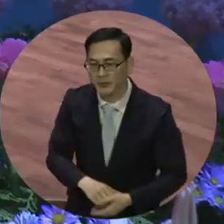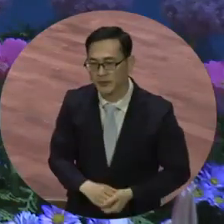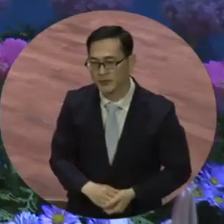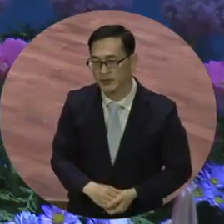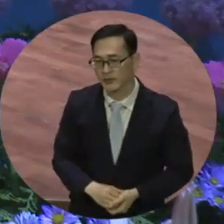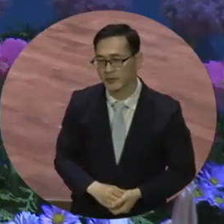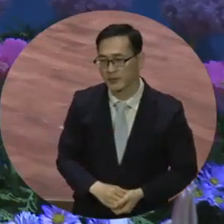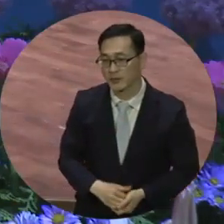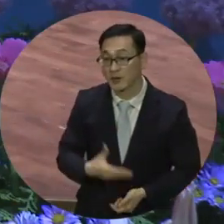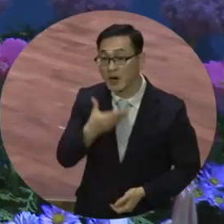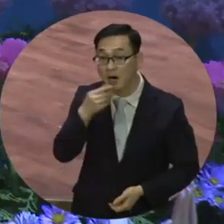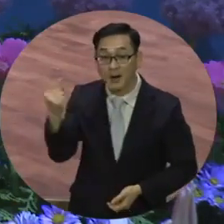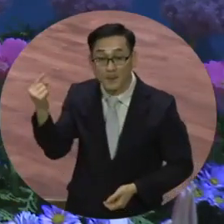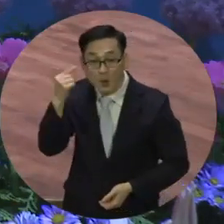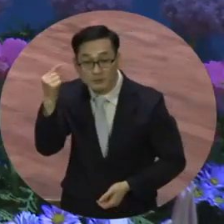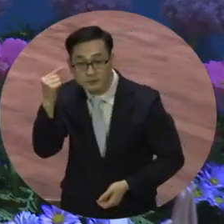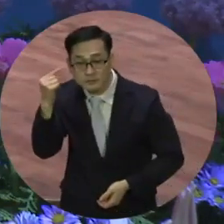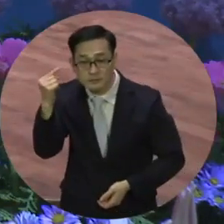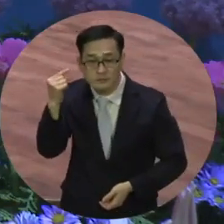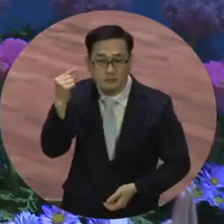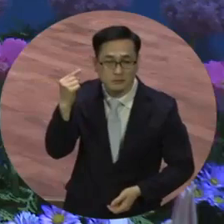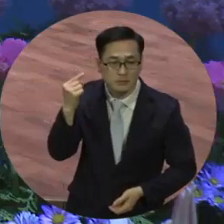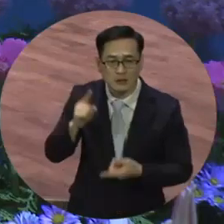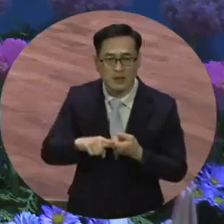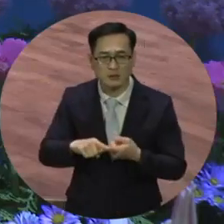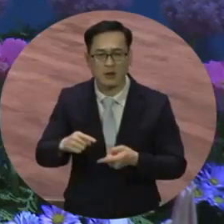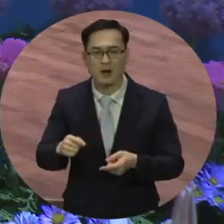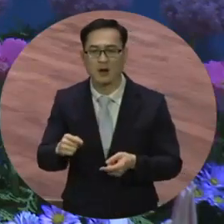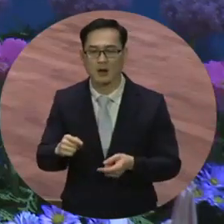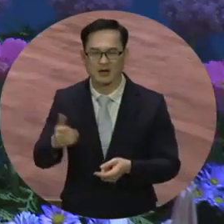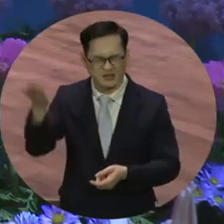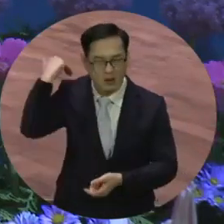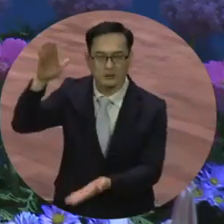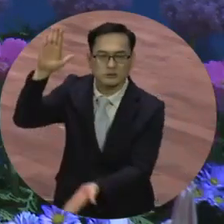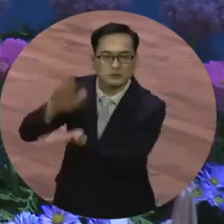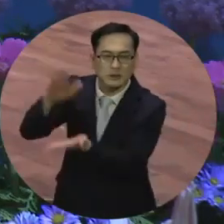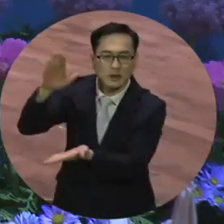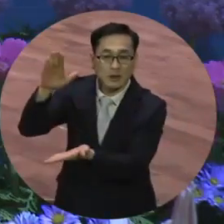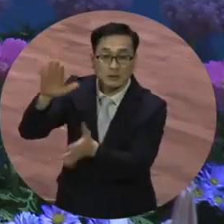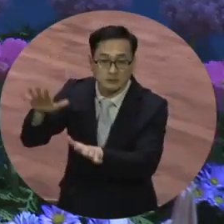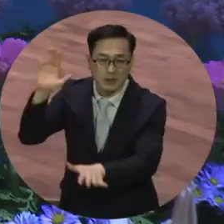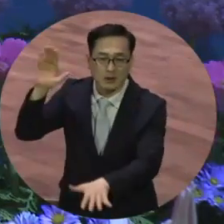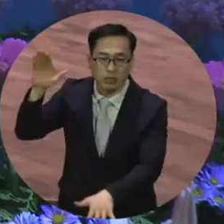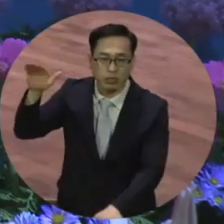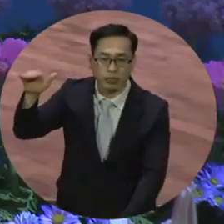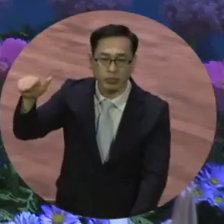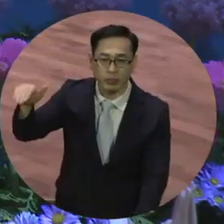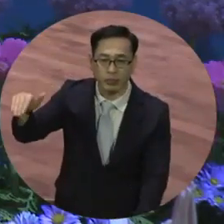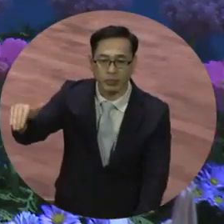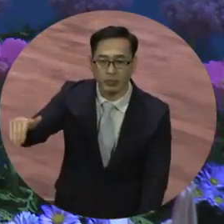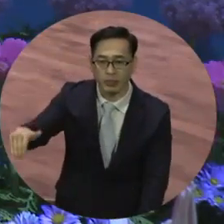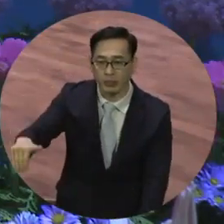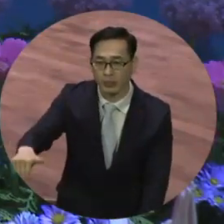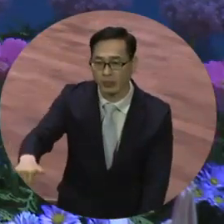아니, 복음이 이제 다 잊혀 버린 이런 시대에 우리 후손들이 지금